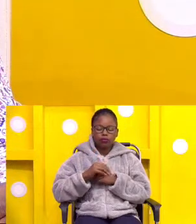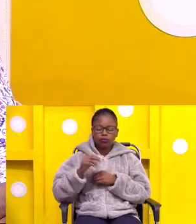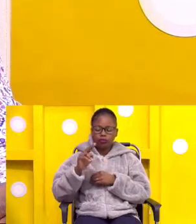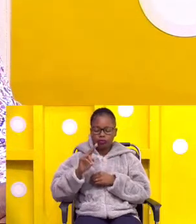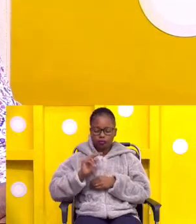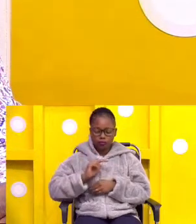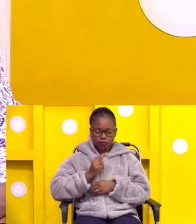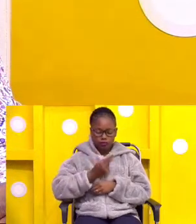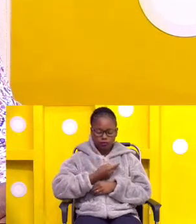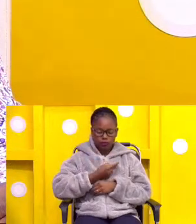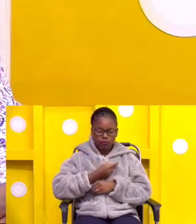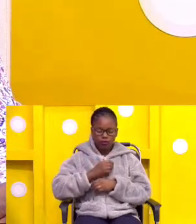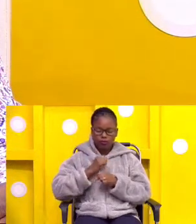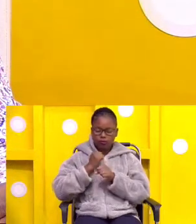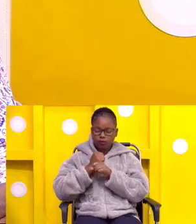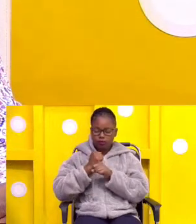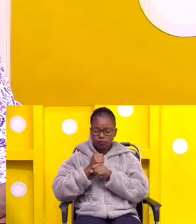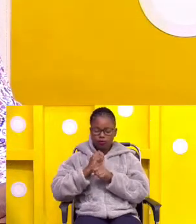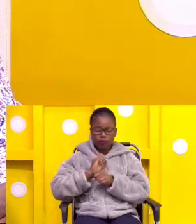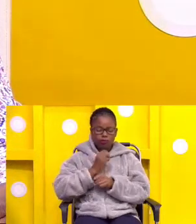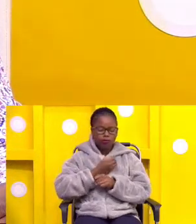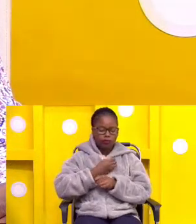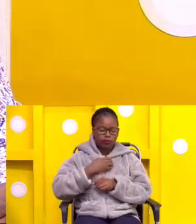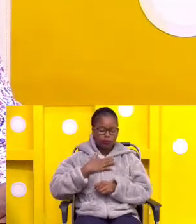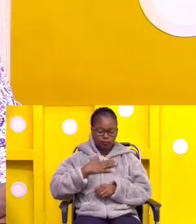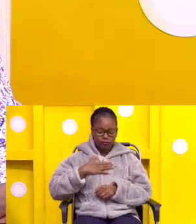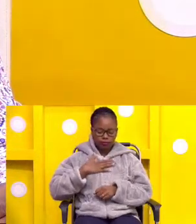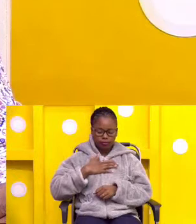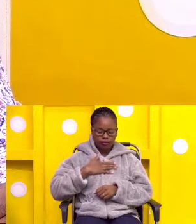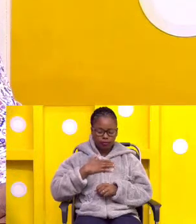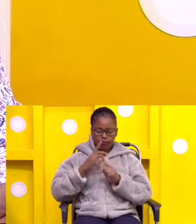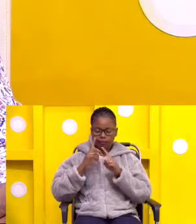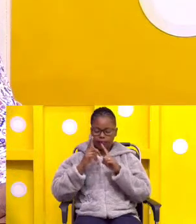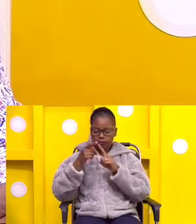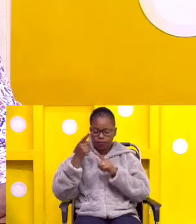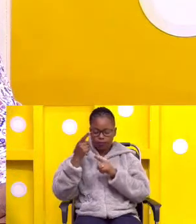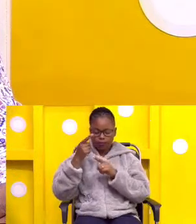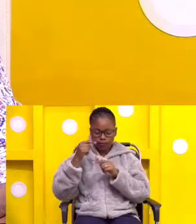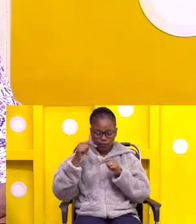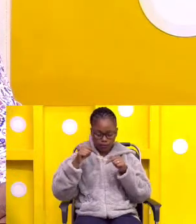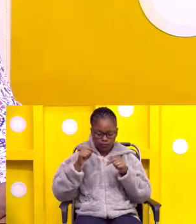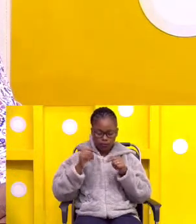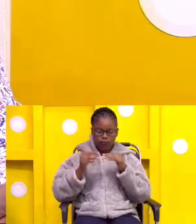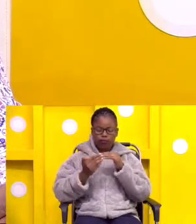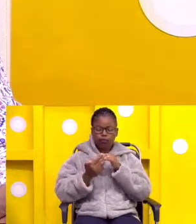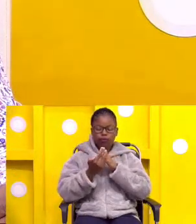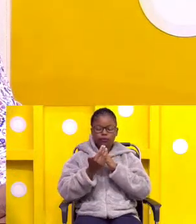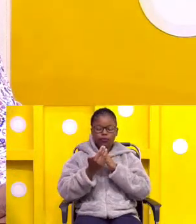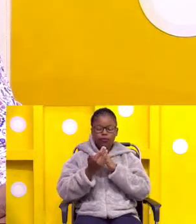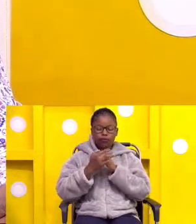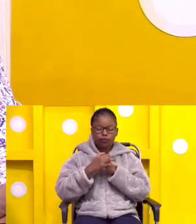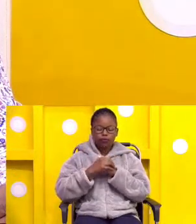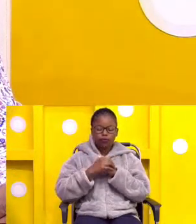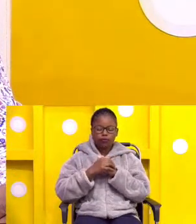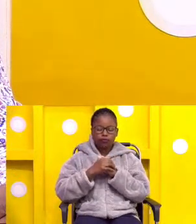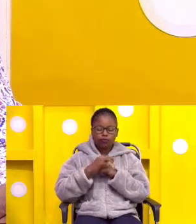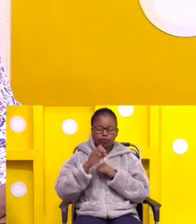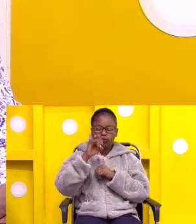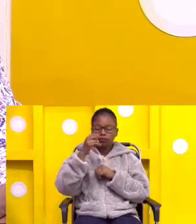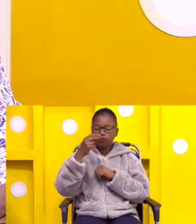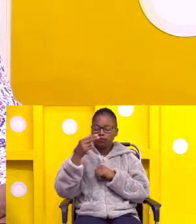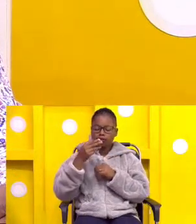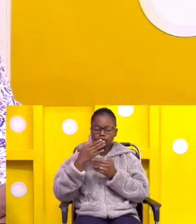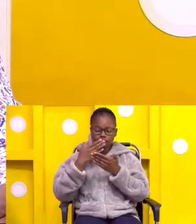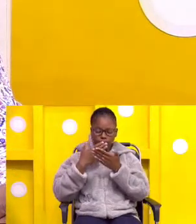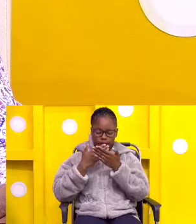Tuhuthirie murutire uyu wa wira. Ona tuhotanire wira uyu rucini-ini ruru. Jehova ni